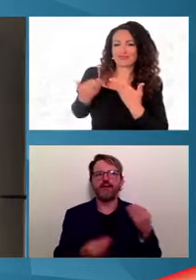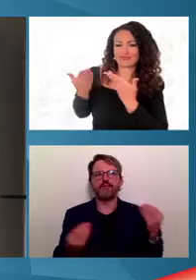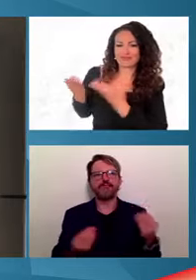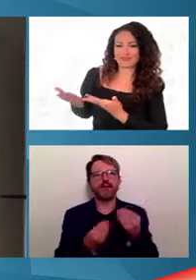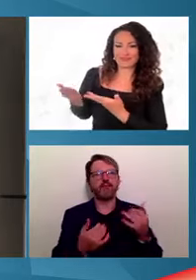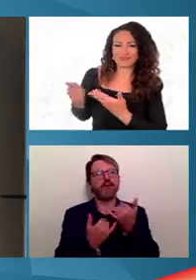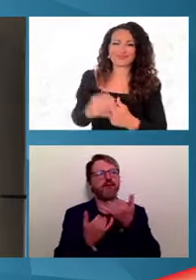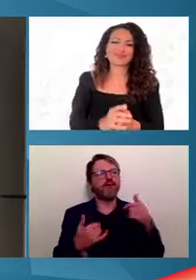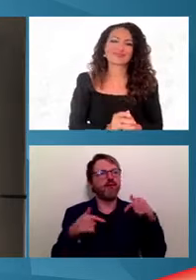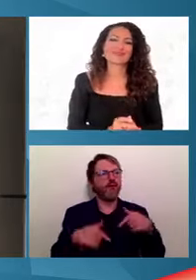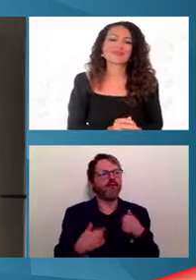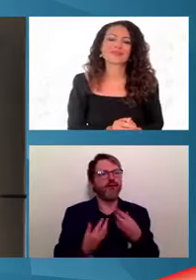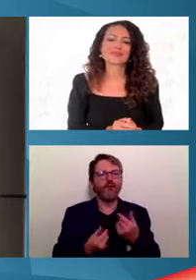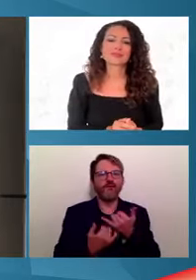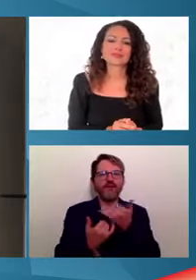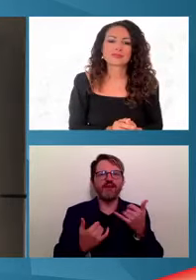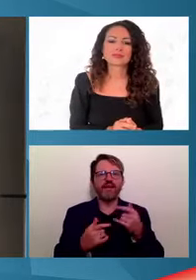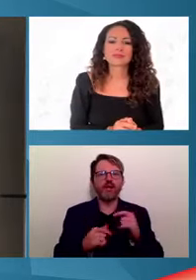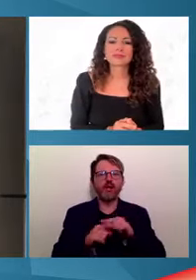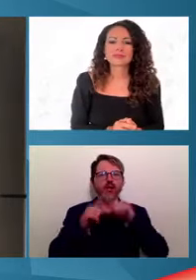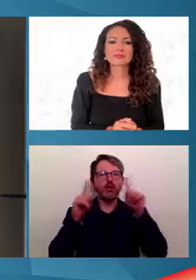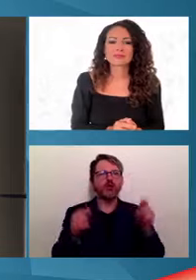Zeugnisvergabe heute hier, aber die wird erst in